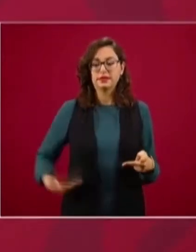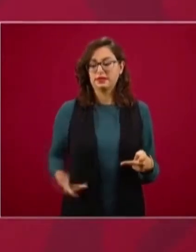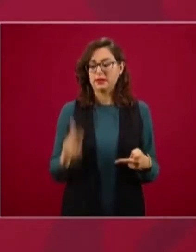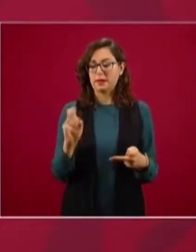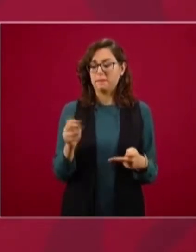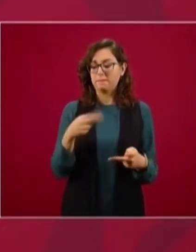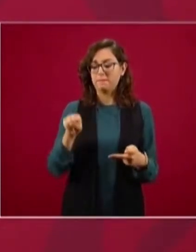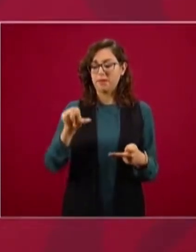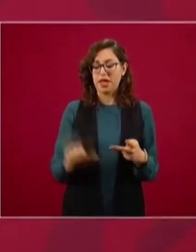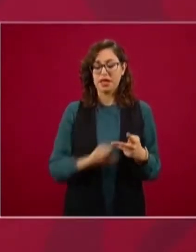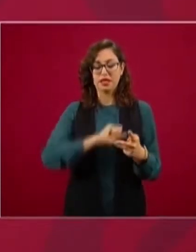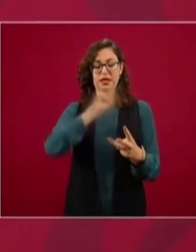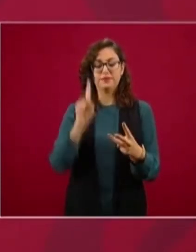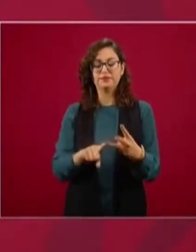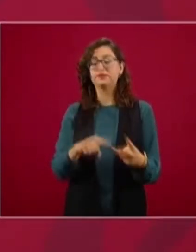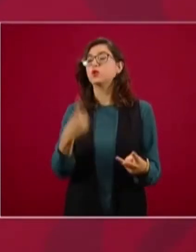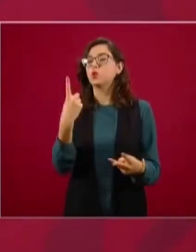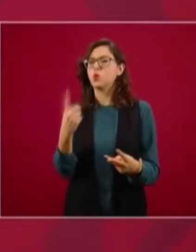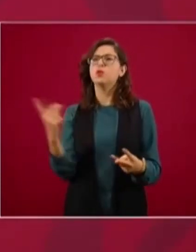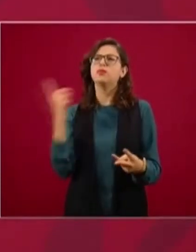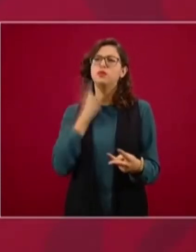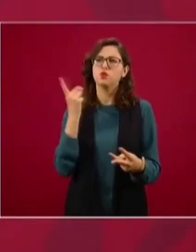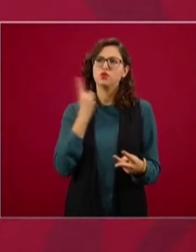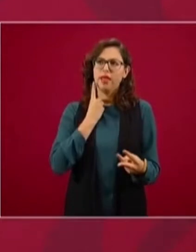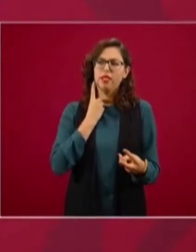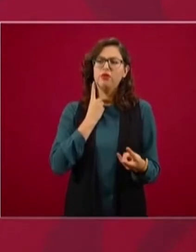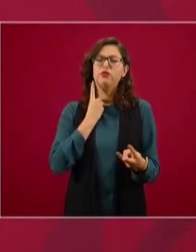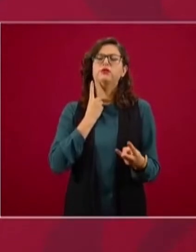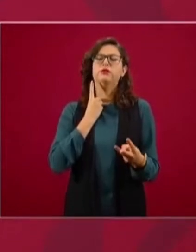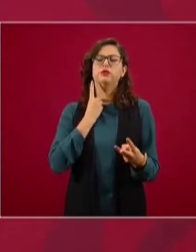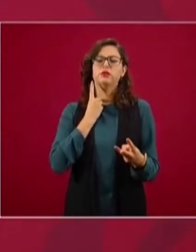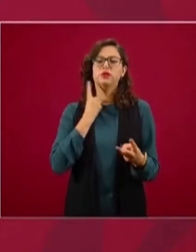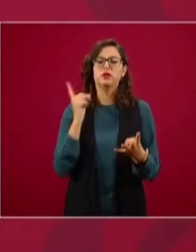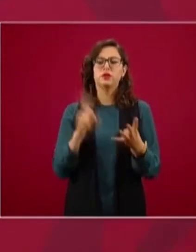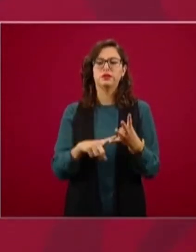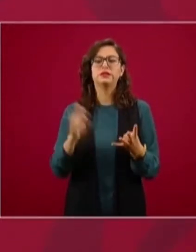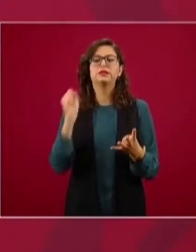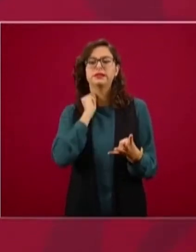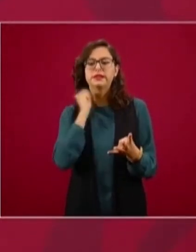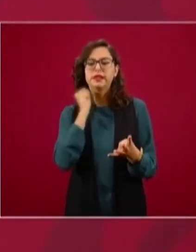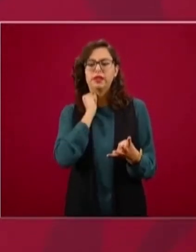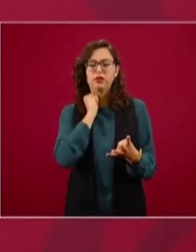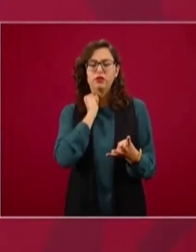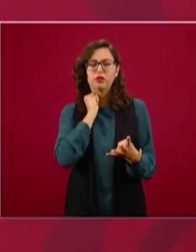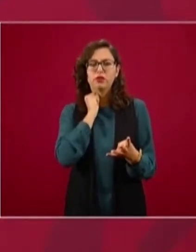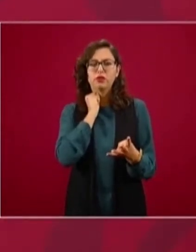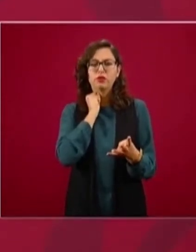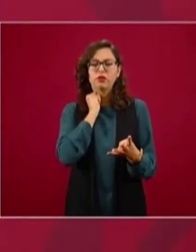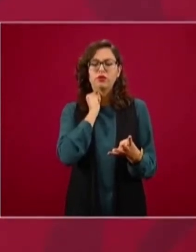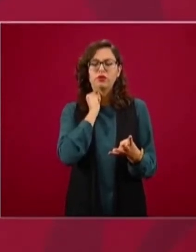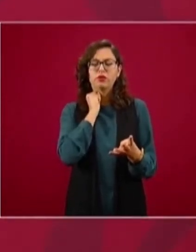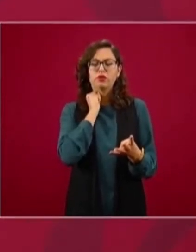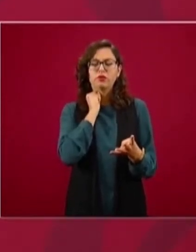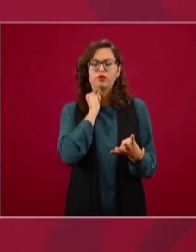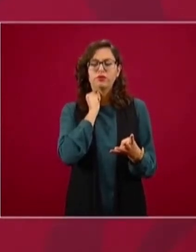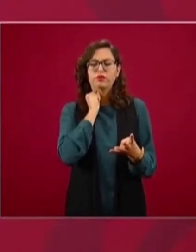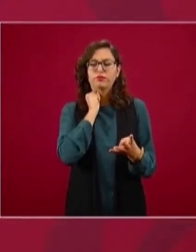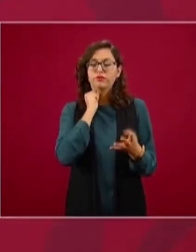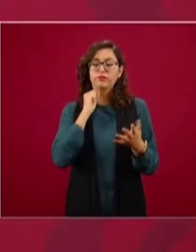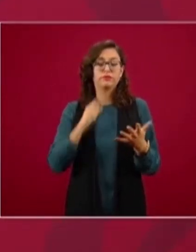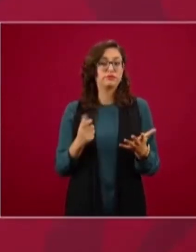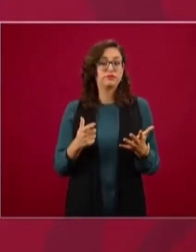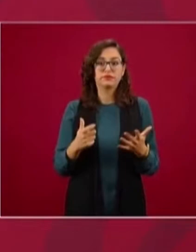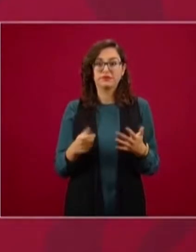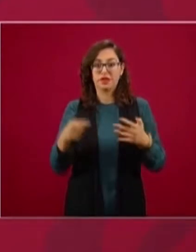2012 của Peña Nieto và mua phiếu bầu tại Quốc hội. López Obrador kêu gọi